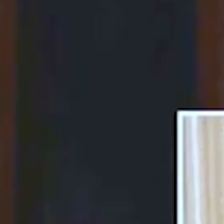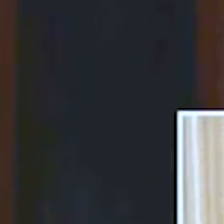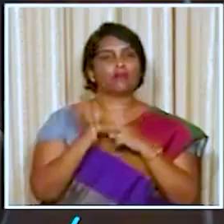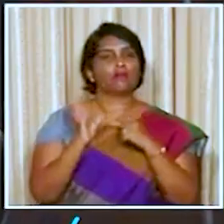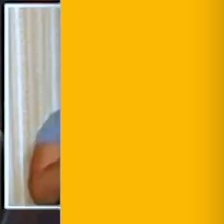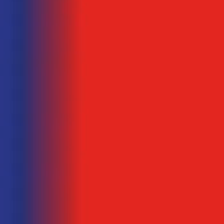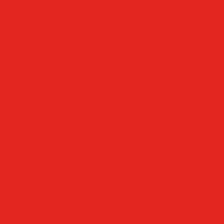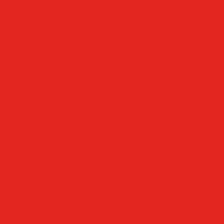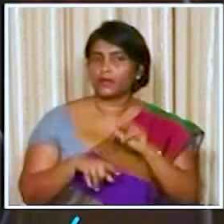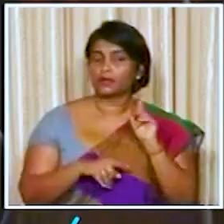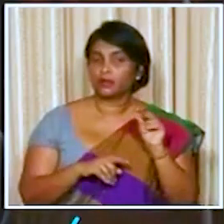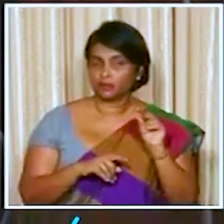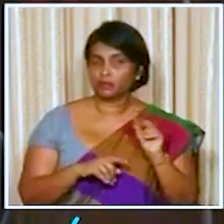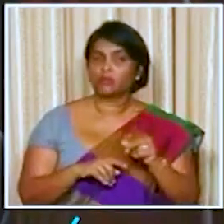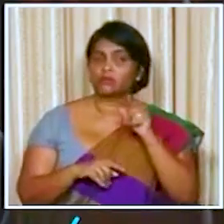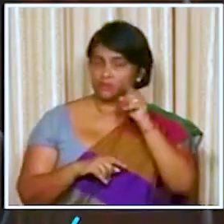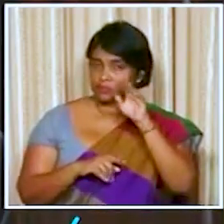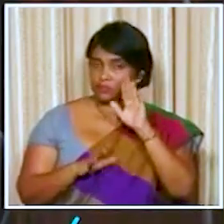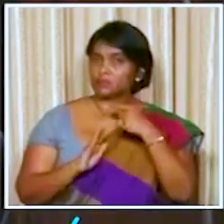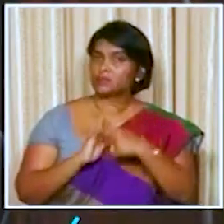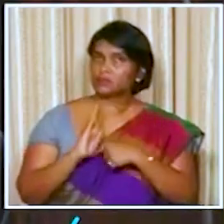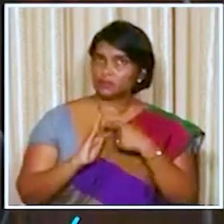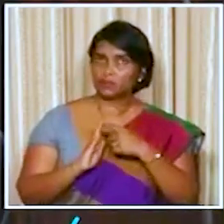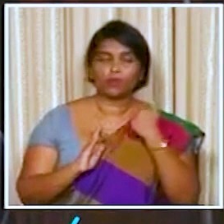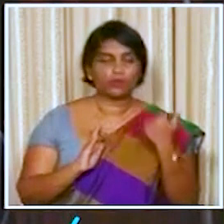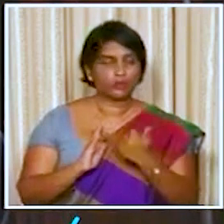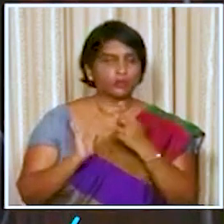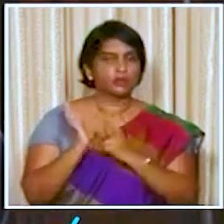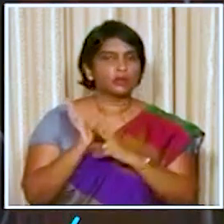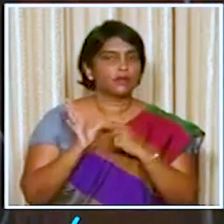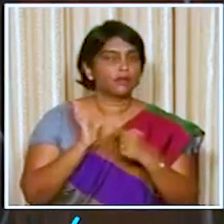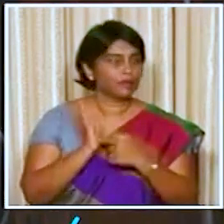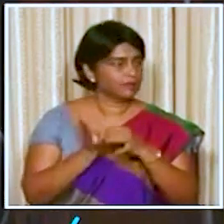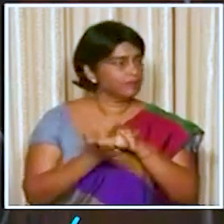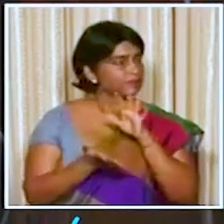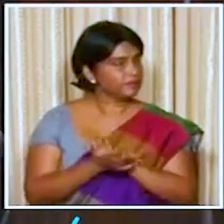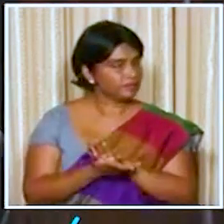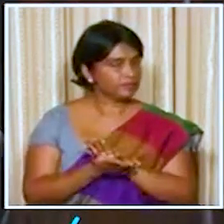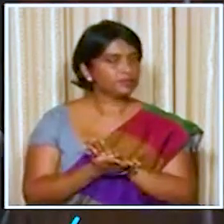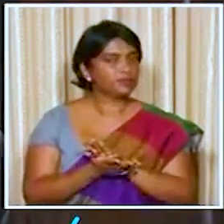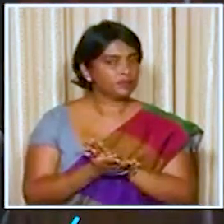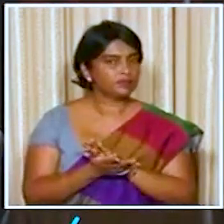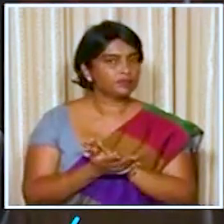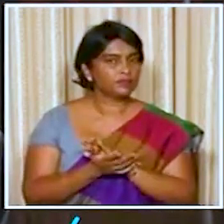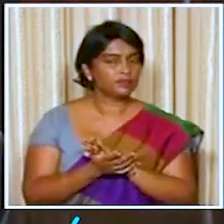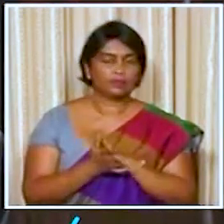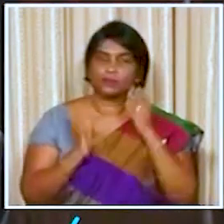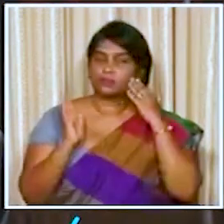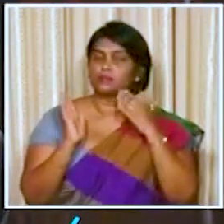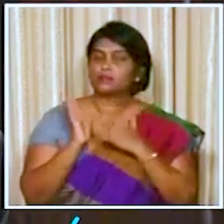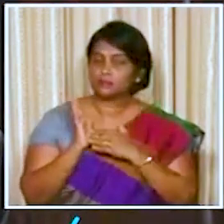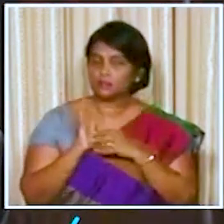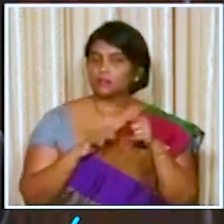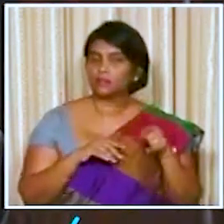මේ වැඩබද්දට ඇතුල් කරනවා. ඔබතුමන්ලා මේ රටේ අලුතෙන් වැඩබද්ද පනවන ඒ පැනවීම සම්බන්ධයෙන්